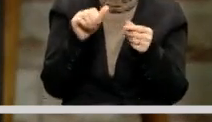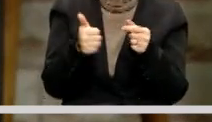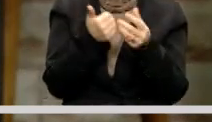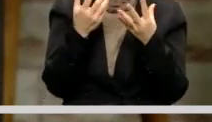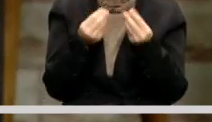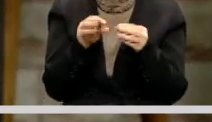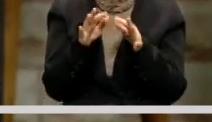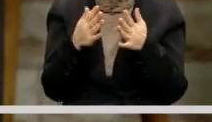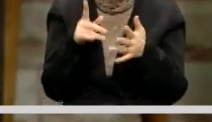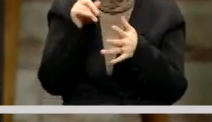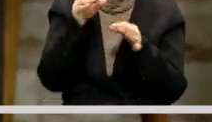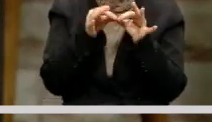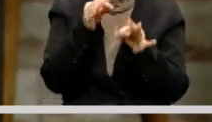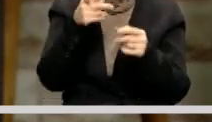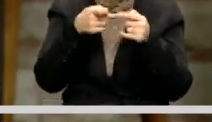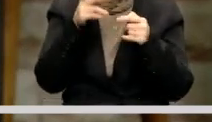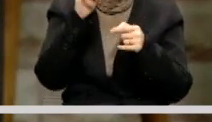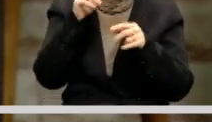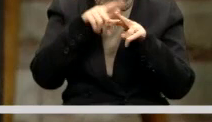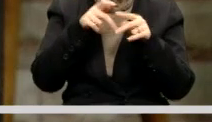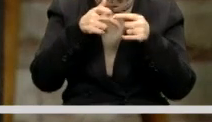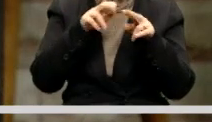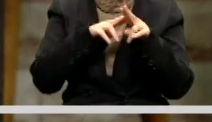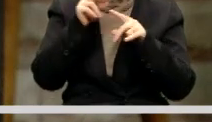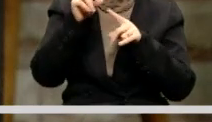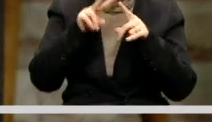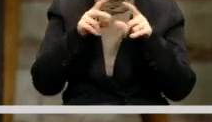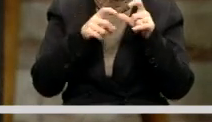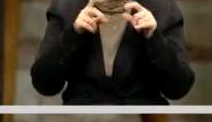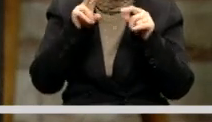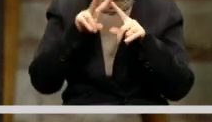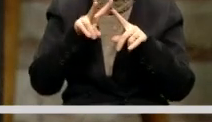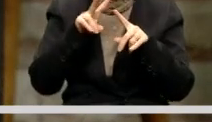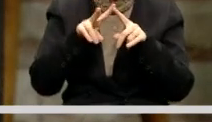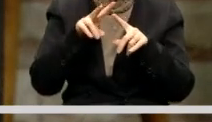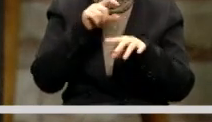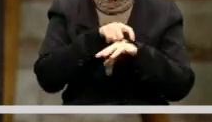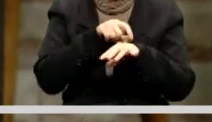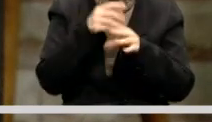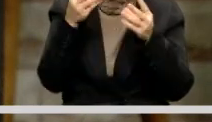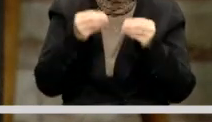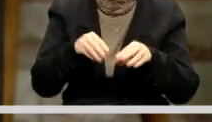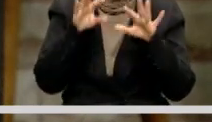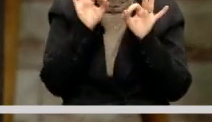bir kişide Parkinson hastalığı çıkmadan yıllar önce bu durum yaşanmaya başlayabiliyor. Ya da Lewy cisimli demans